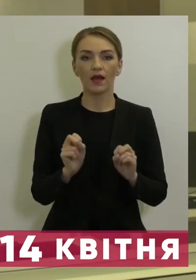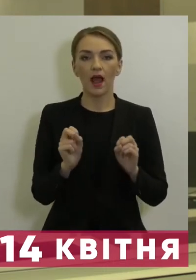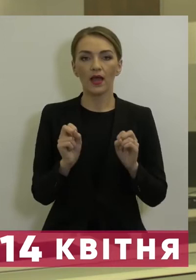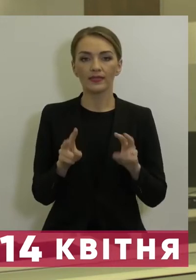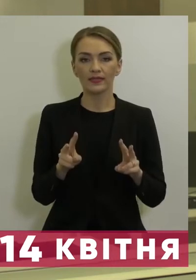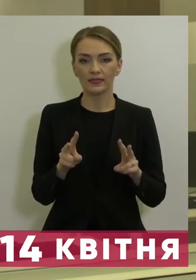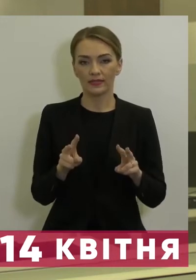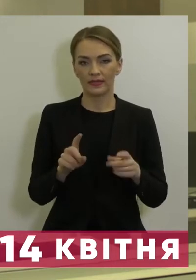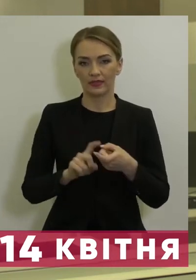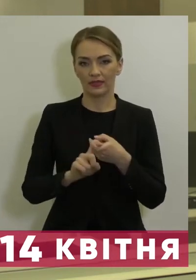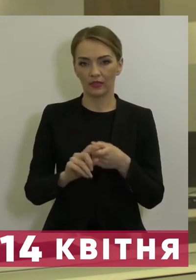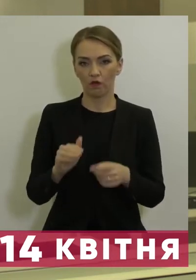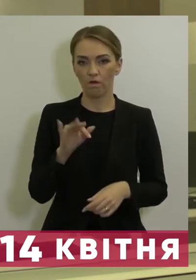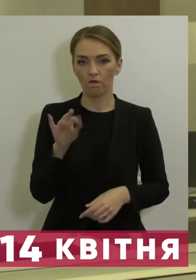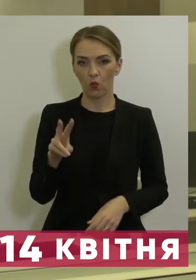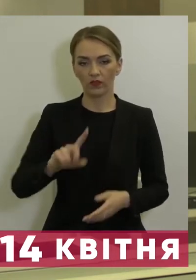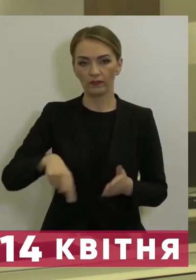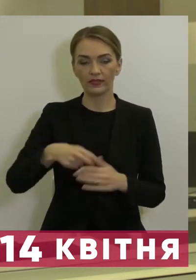у місті Києві?